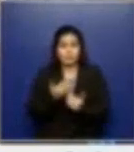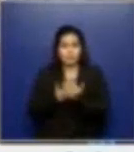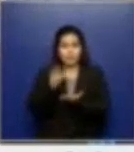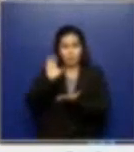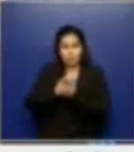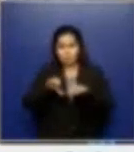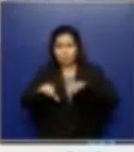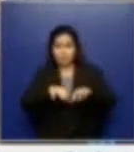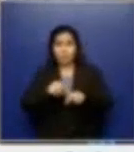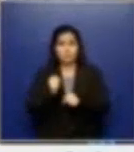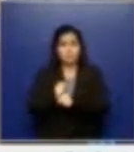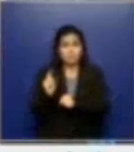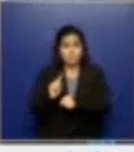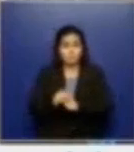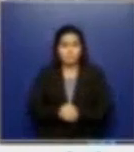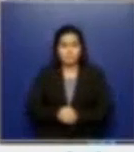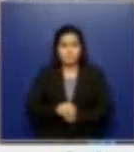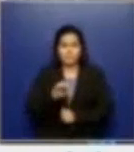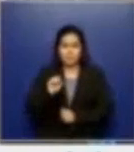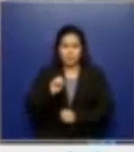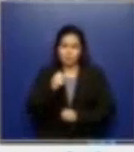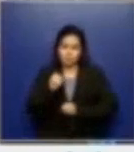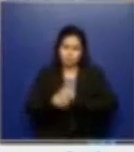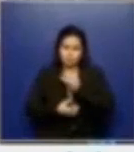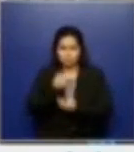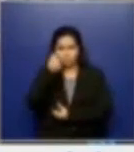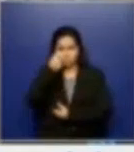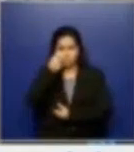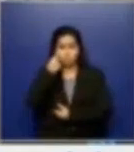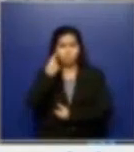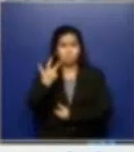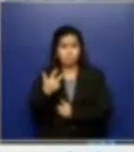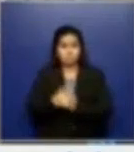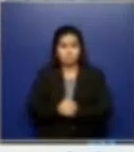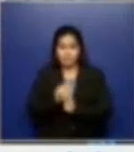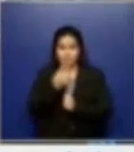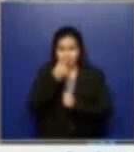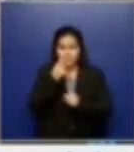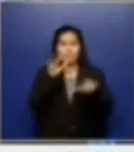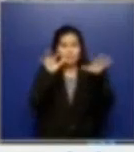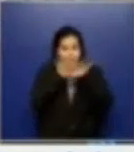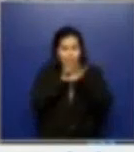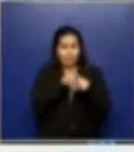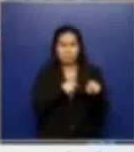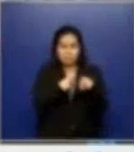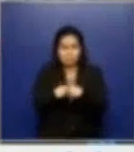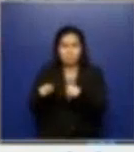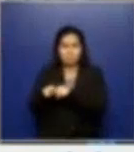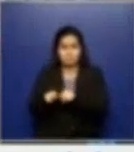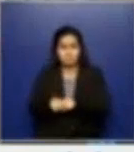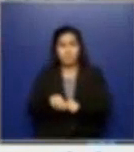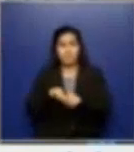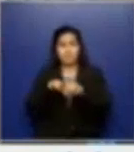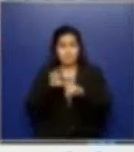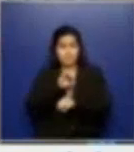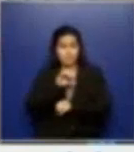ประมาณอย่างไรทีนี้เพื่อนสมาชิกพูดมาเกือบ3วันนี่ เห็นคล้อยๆกันคล้ายๆกันแม้แต่สมาชิกพรรครั